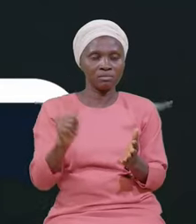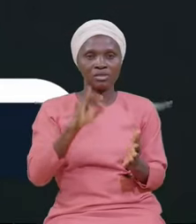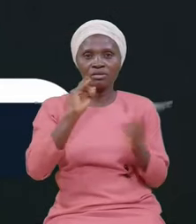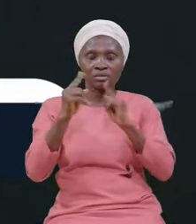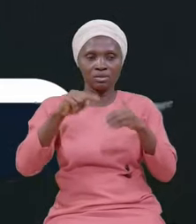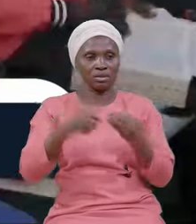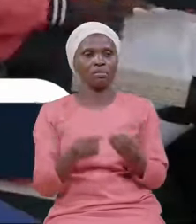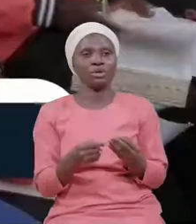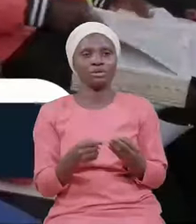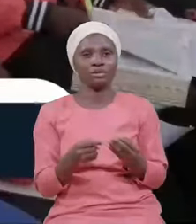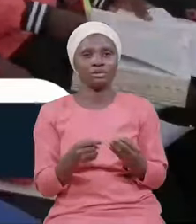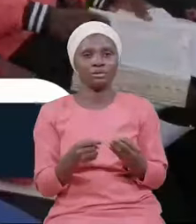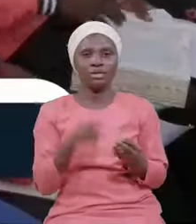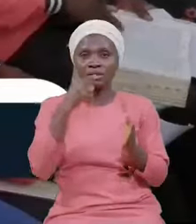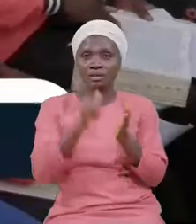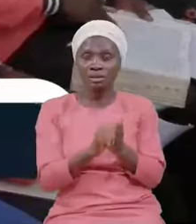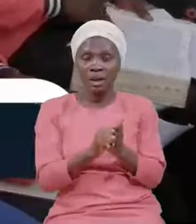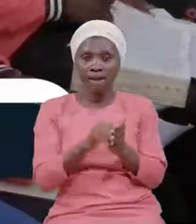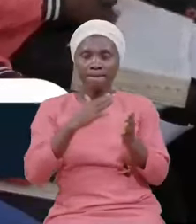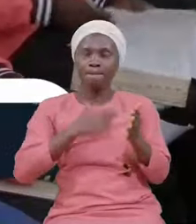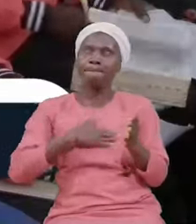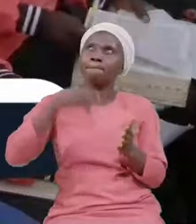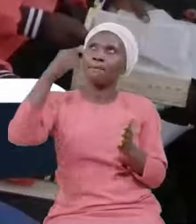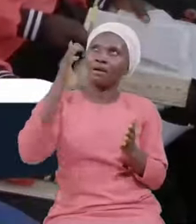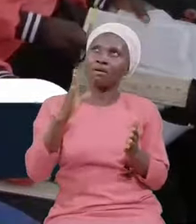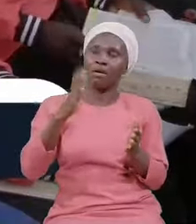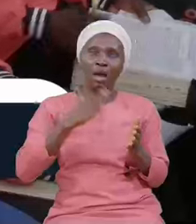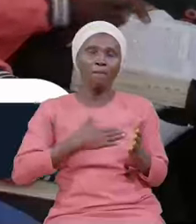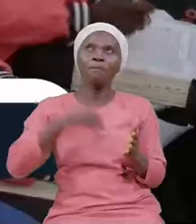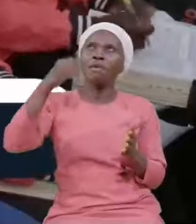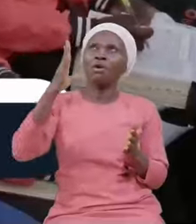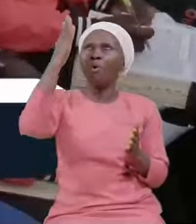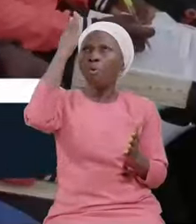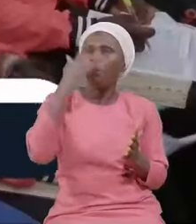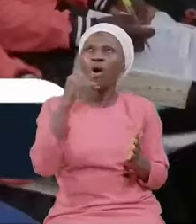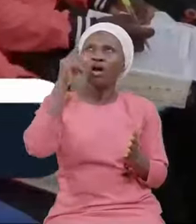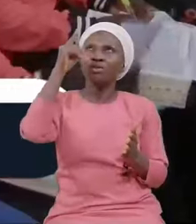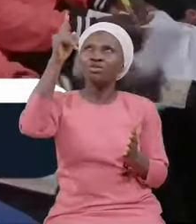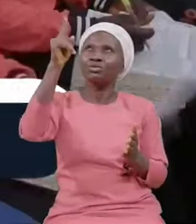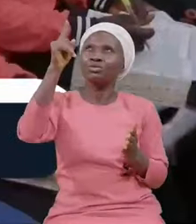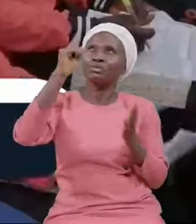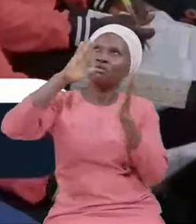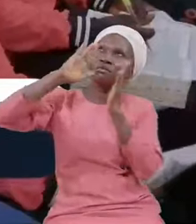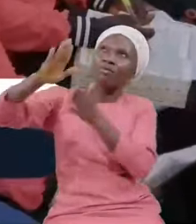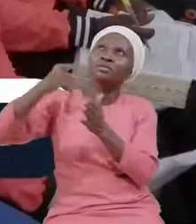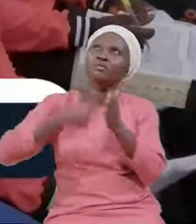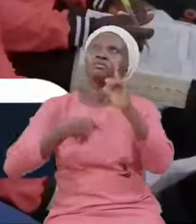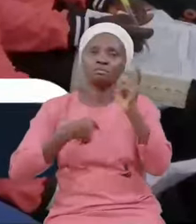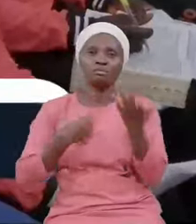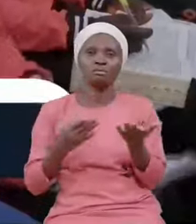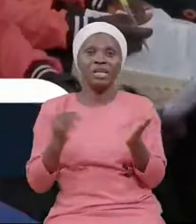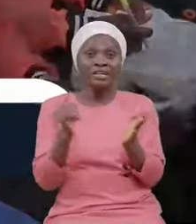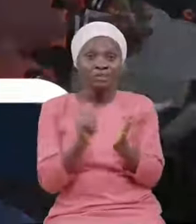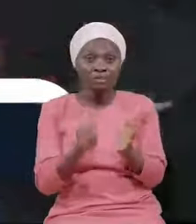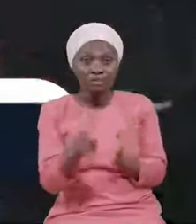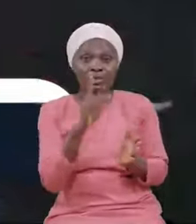le second. Mon Dieu, pourquoi m'as-tu abandonné? Ce sont donc les paroles exactes qu'il a déclarées